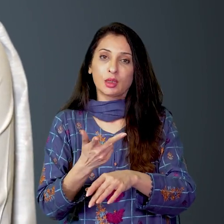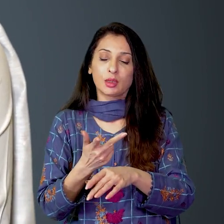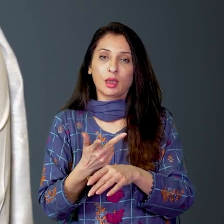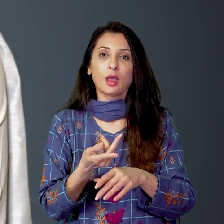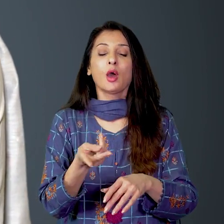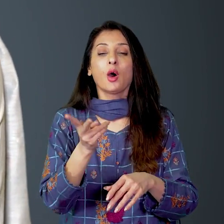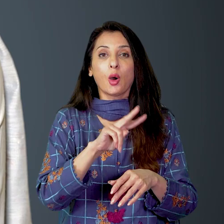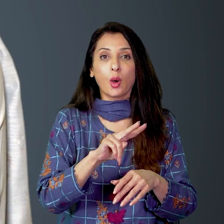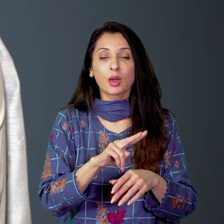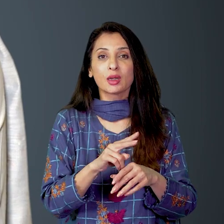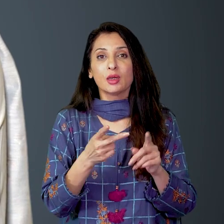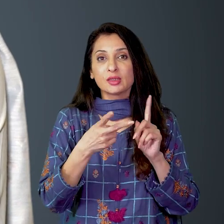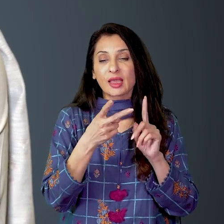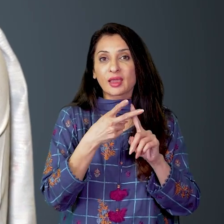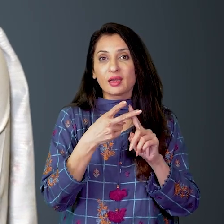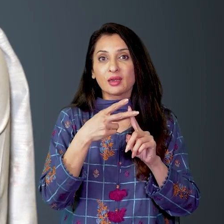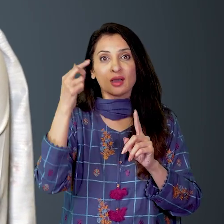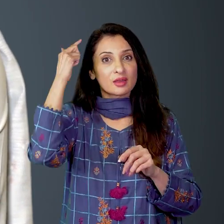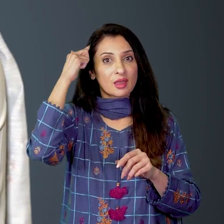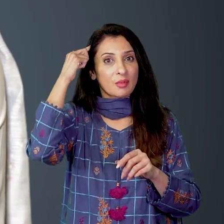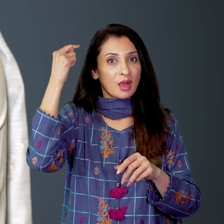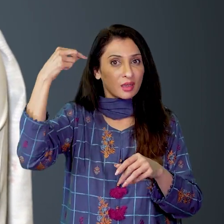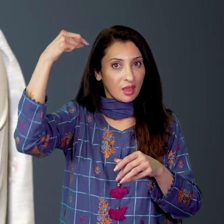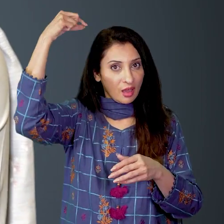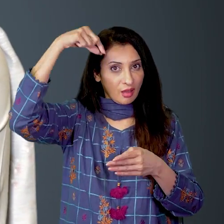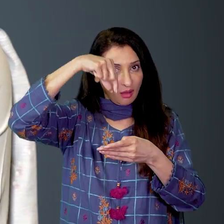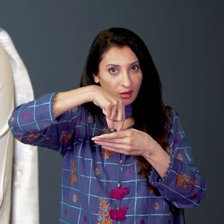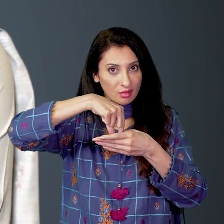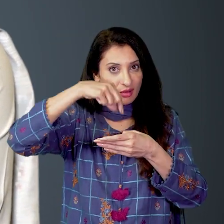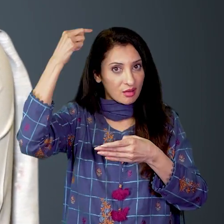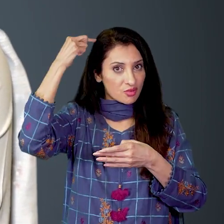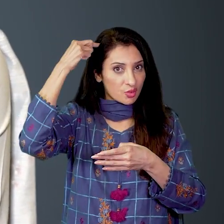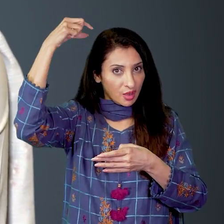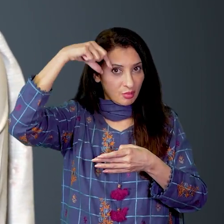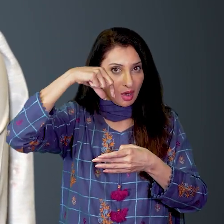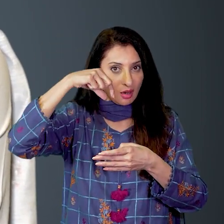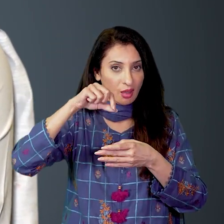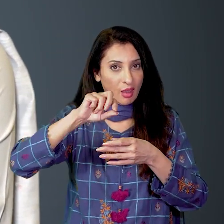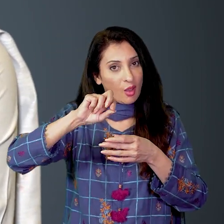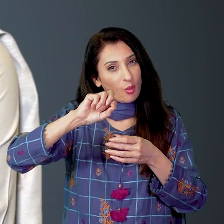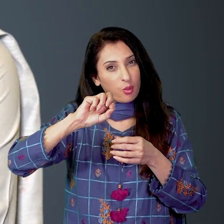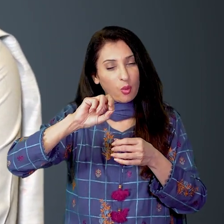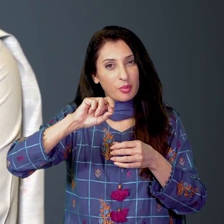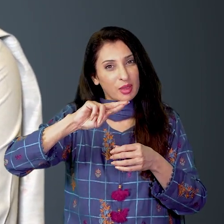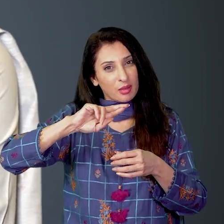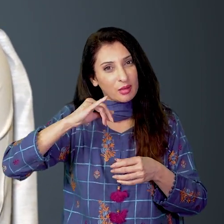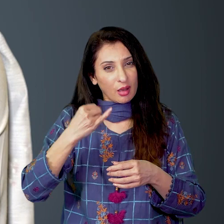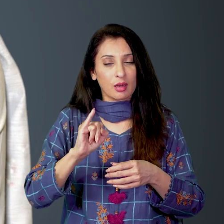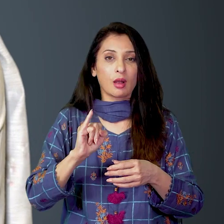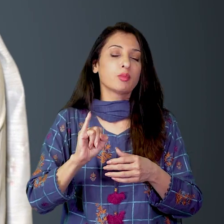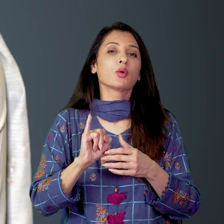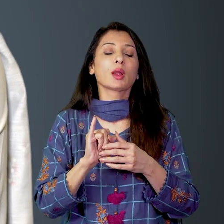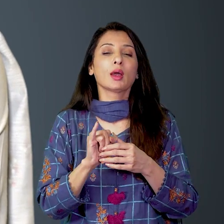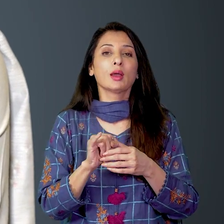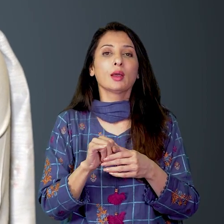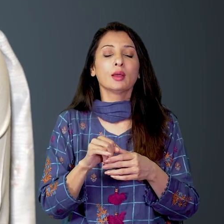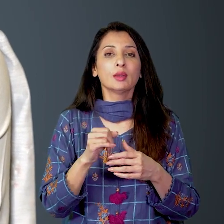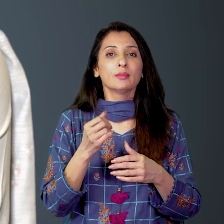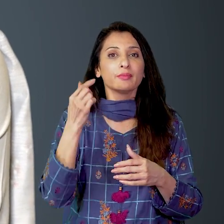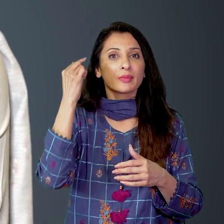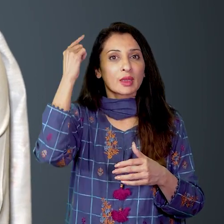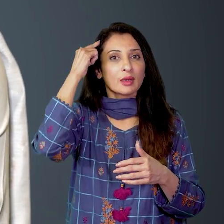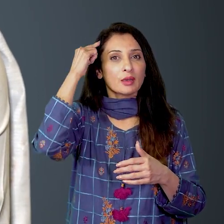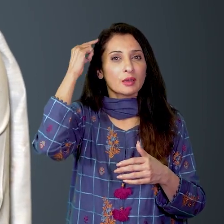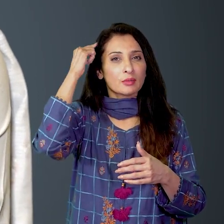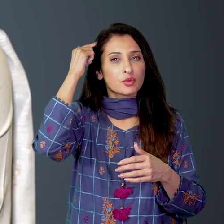अंदर दिमाग का मादा भी मुतासिर हो रहा है, कंकशन जिसके अंदर आपकी हड्डी या दिमाग इस तरह से मुतासिर